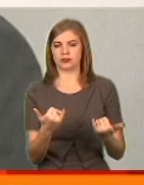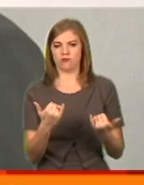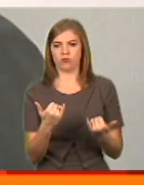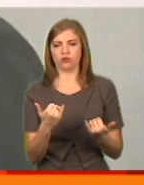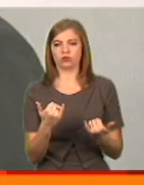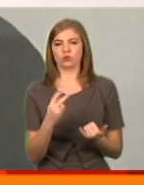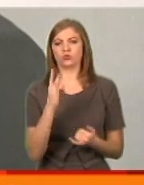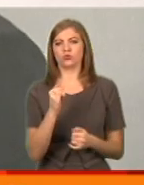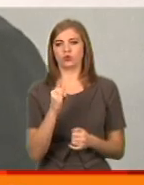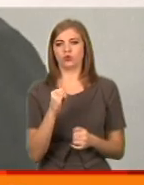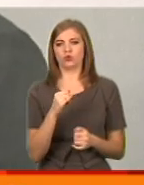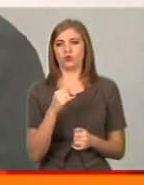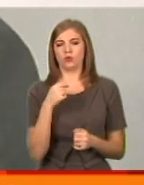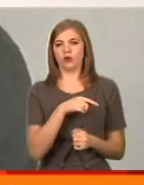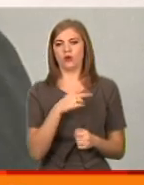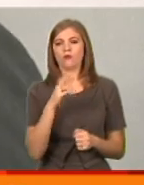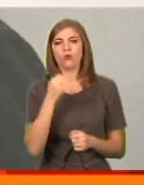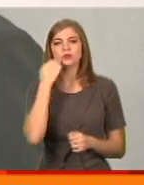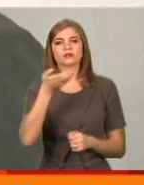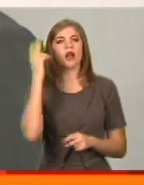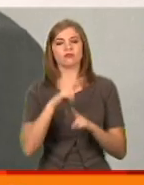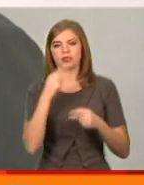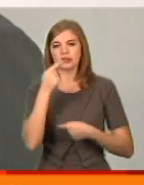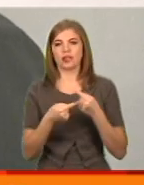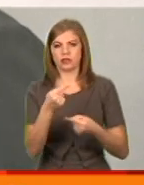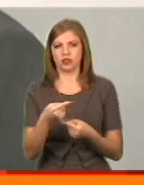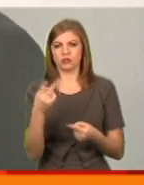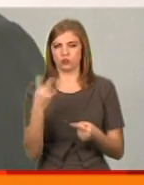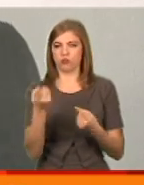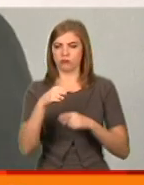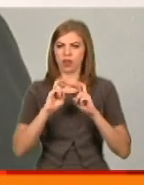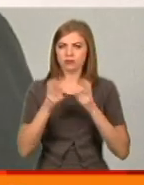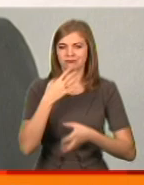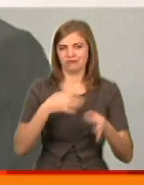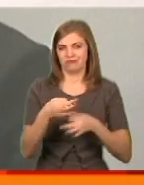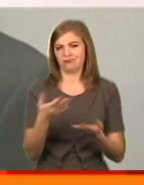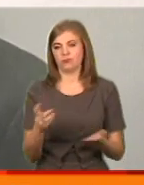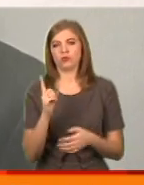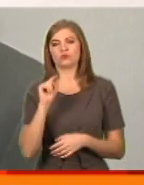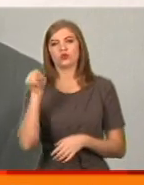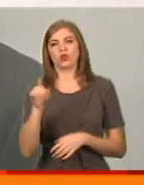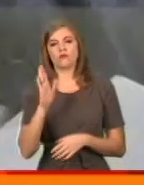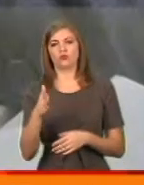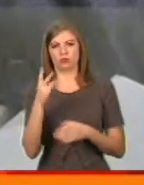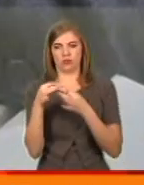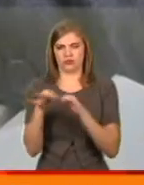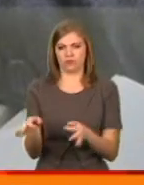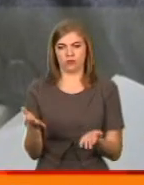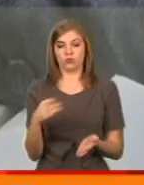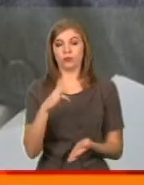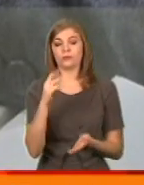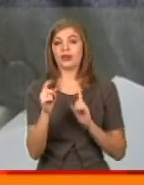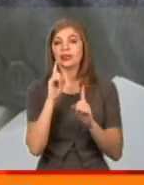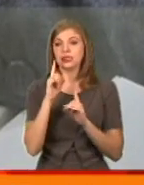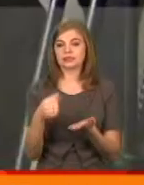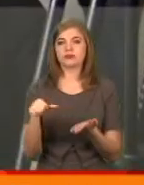говориться, ну, пускай, як говориться, по старій добрій традиції, на дорожку треба посидіти, розумієте? Тому що там буде ходити вже на свободі. На засіданні